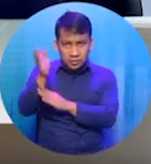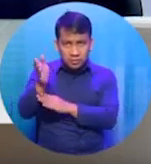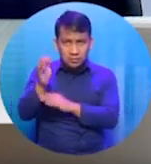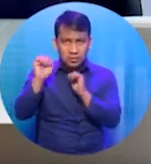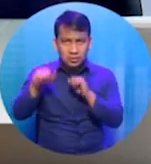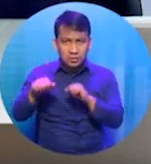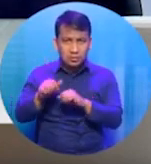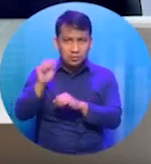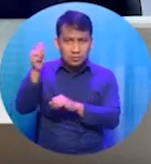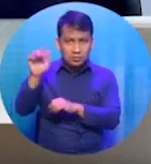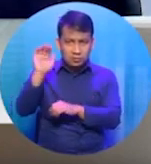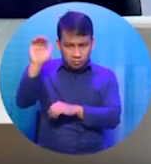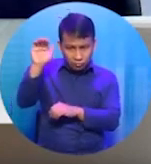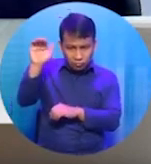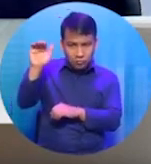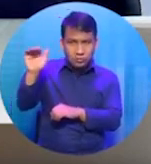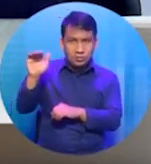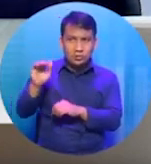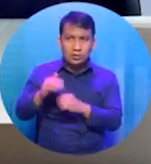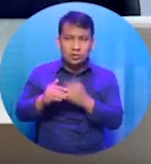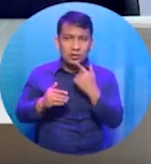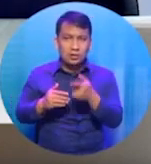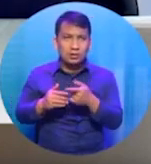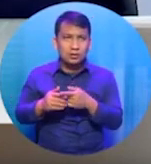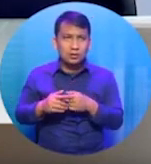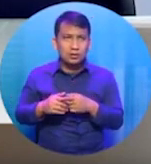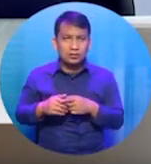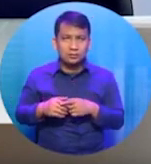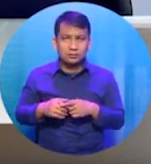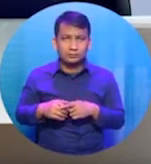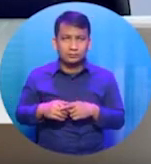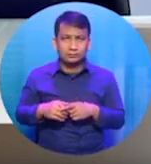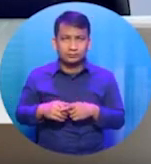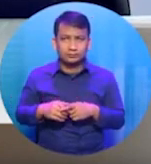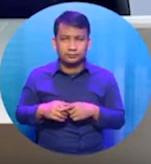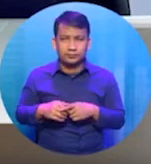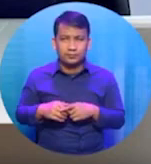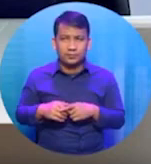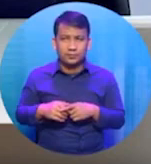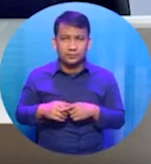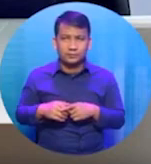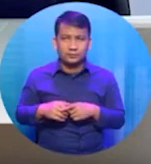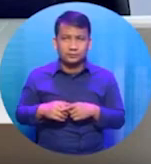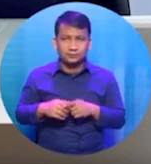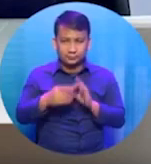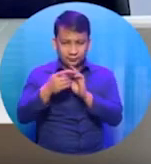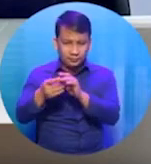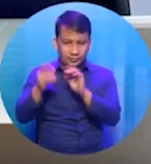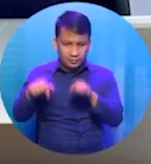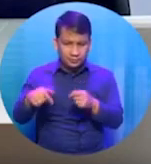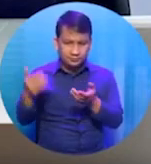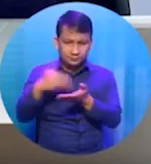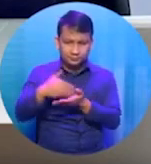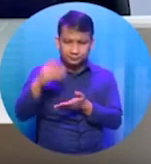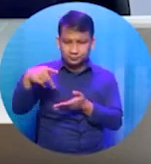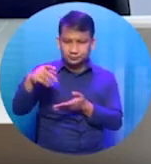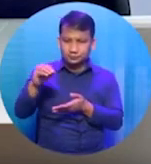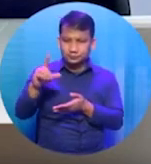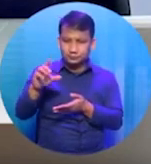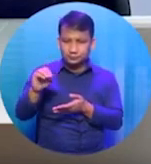nating bulabugin ng onte para umandar. Kasi, ma'am... Yes, sir. Apo. Yes, okay. Sir. I-coordinate po namin ulit sa Polo.